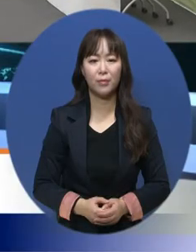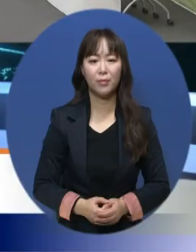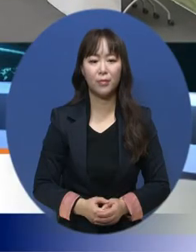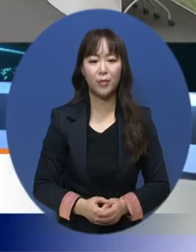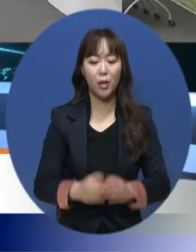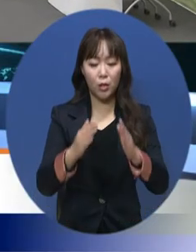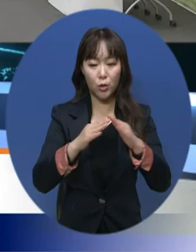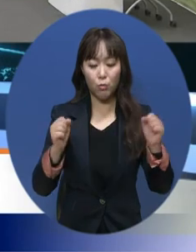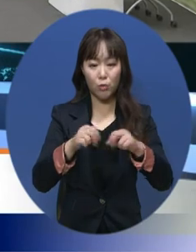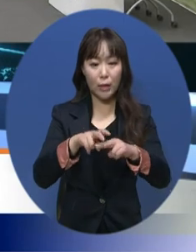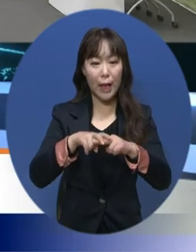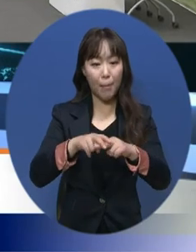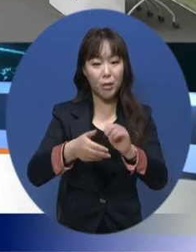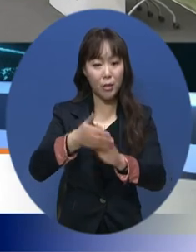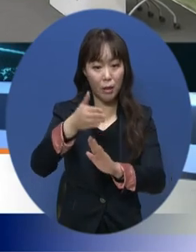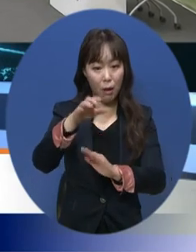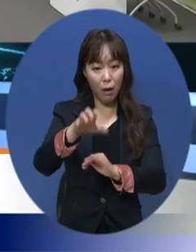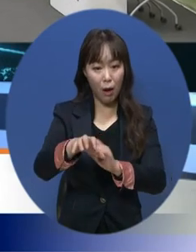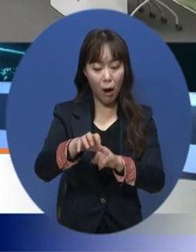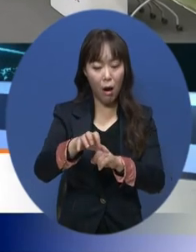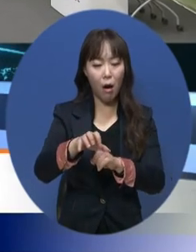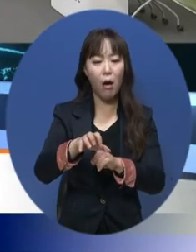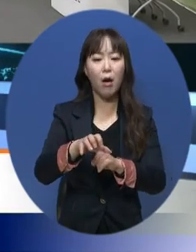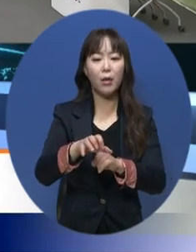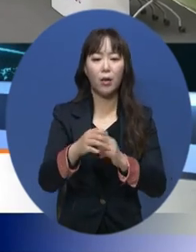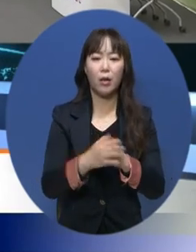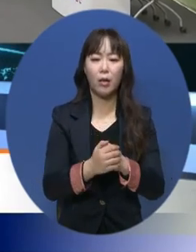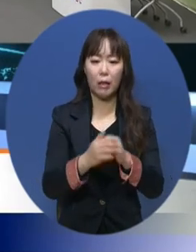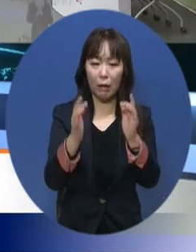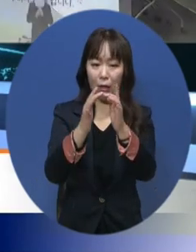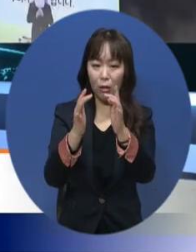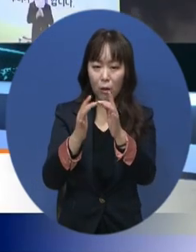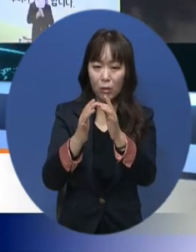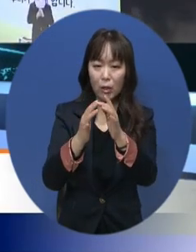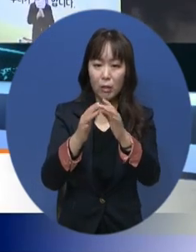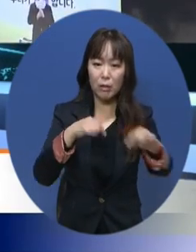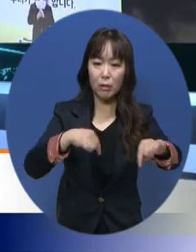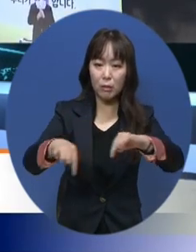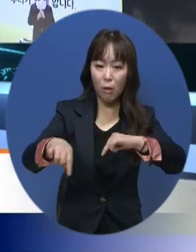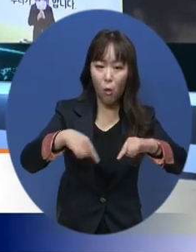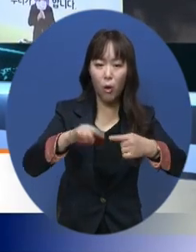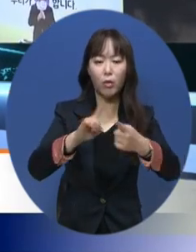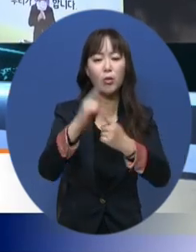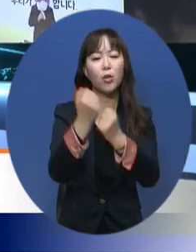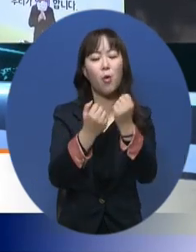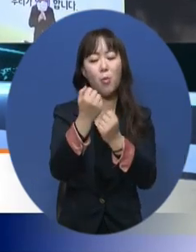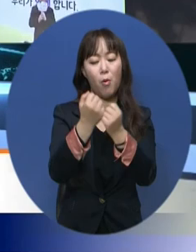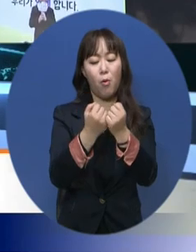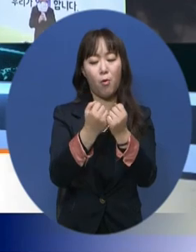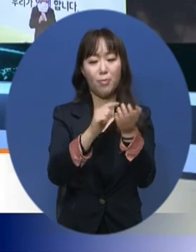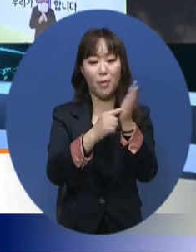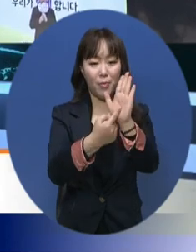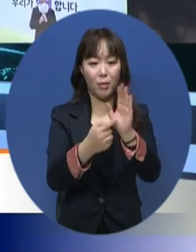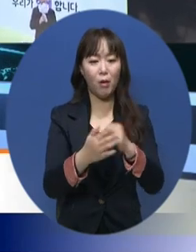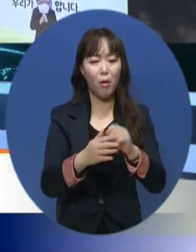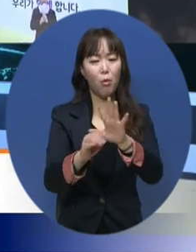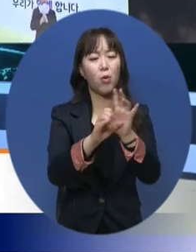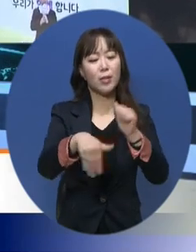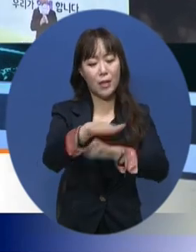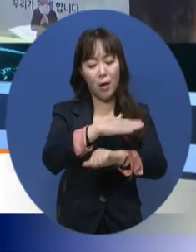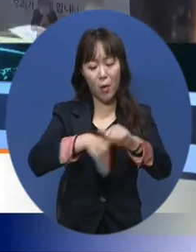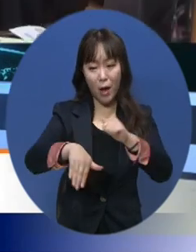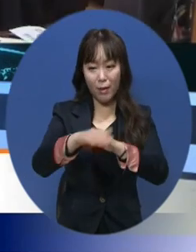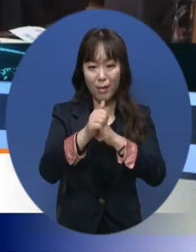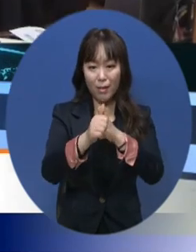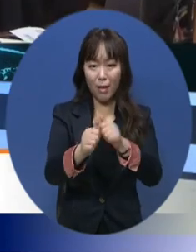전북 남원시가 전라북도 최초로 랜선 시정 설명회를 가져 주목받고 있습니다. 코로나19 상황에 맞춘